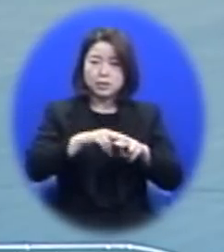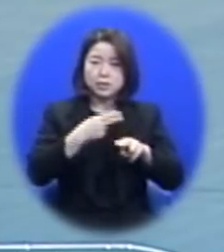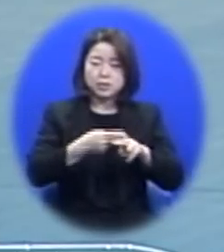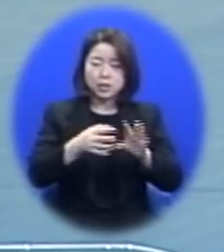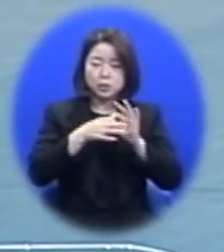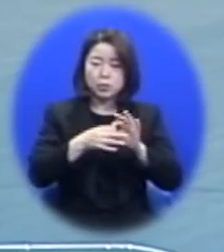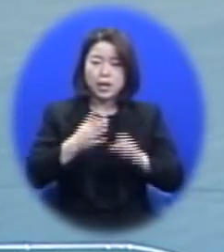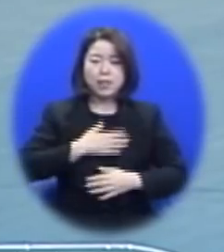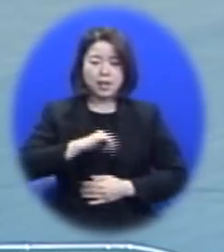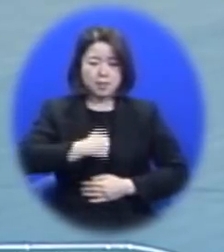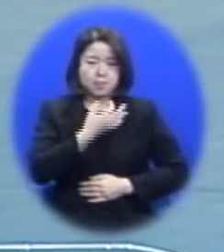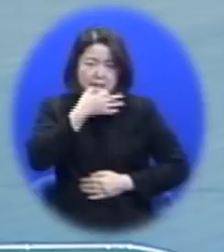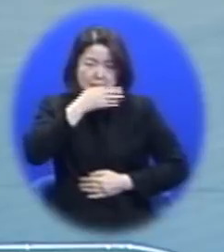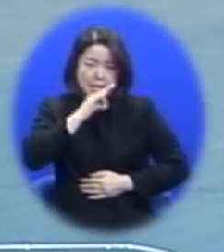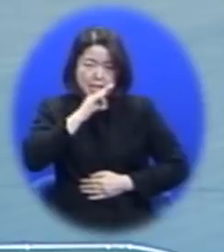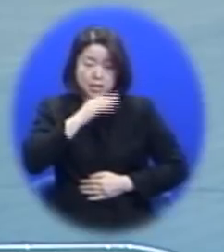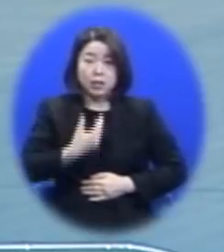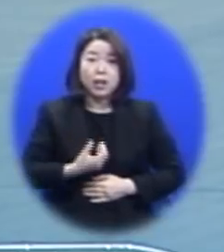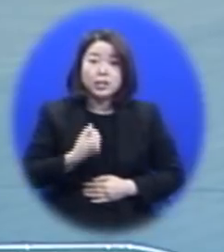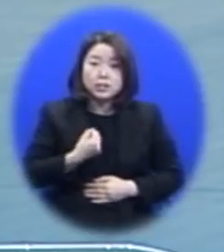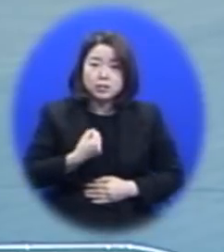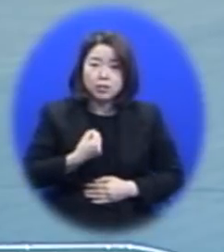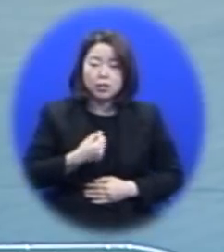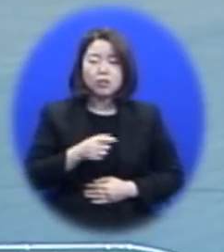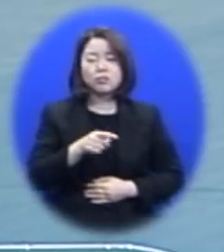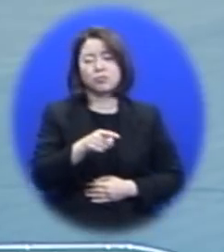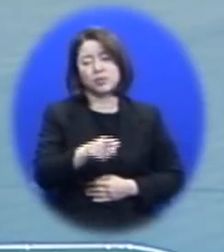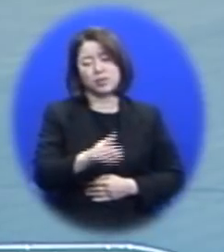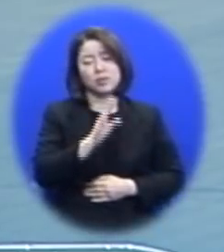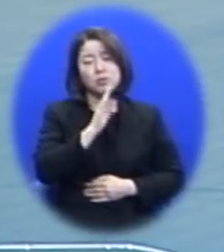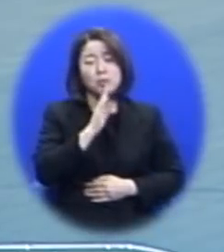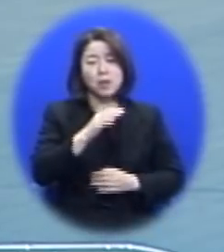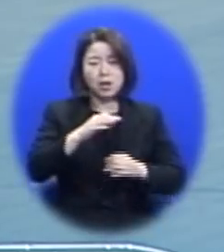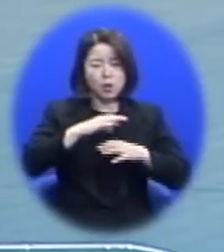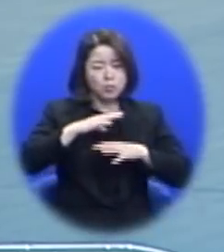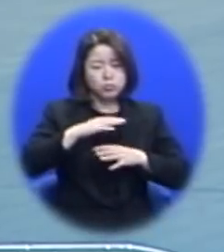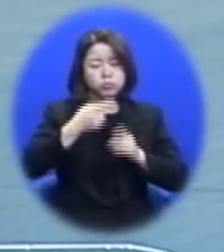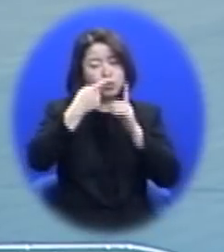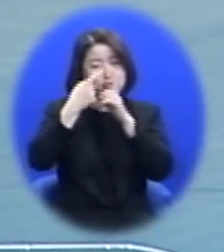얻으려고 하는, 이건 정말 무서운 미혹인 것입니다.